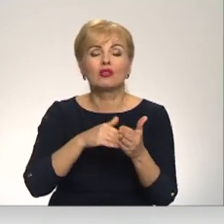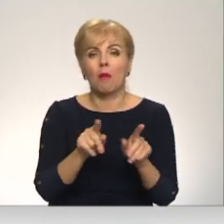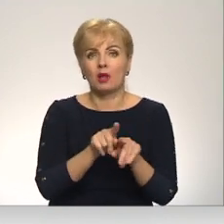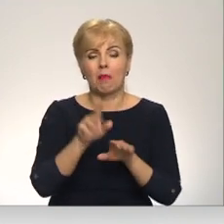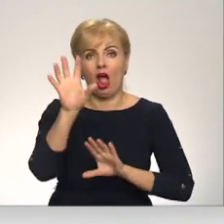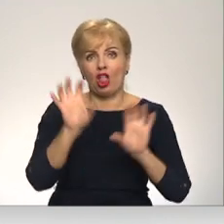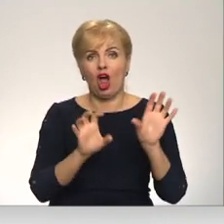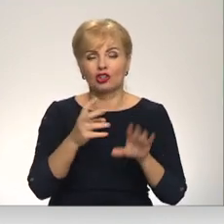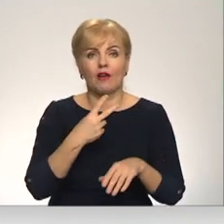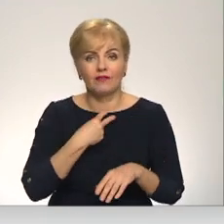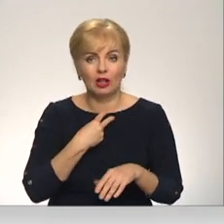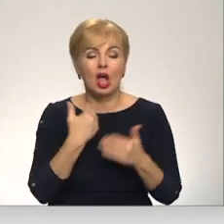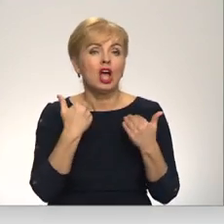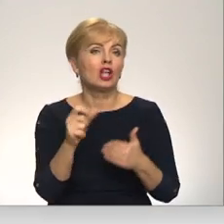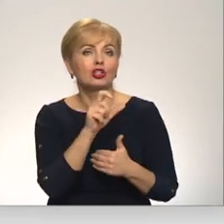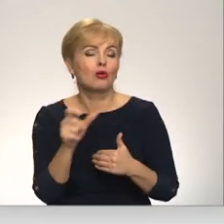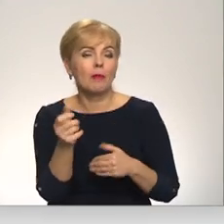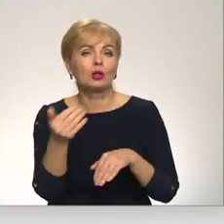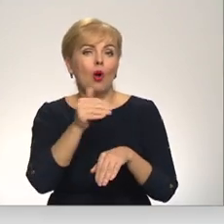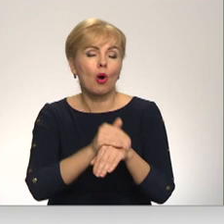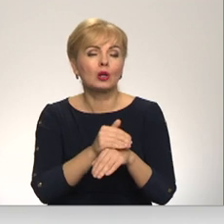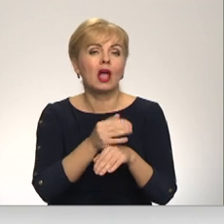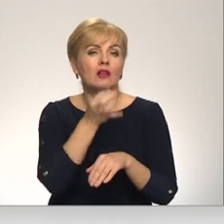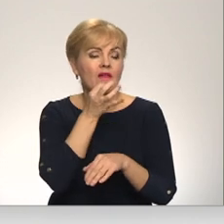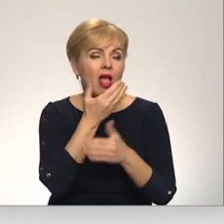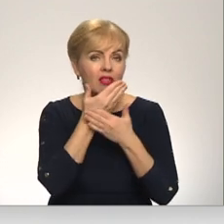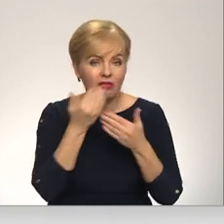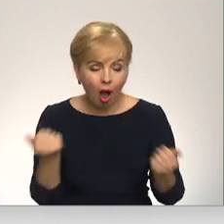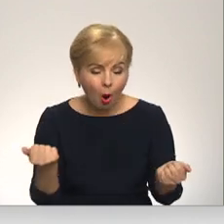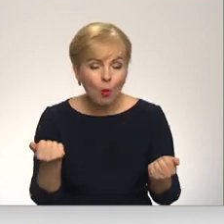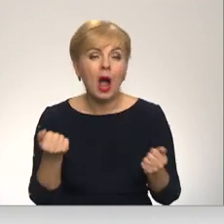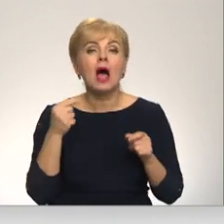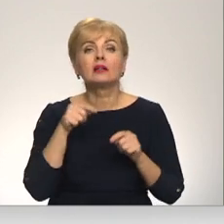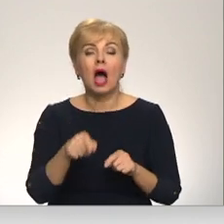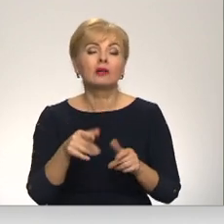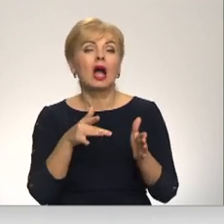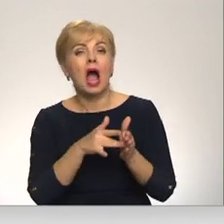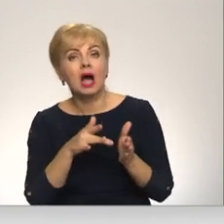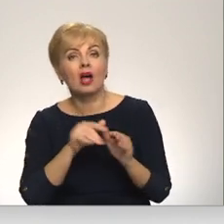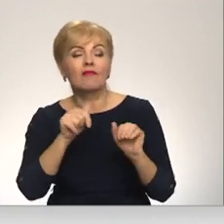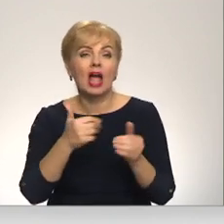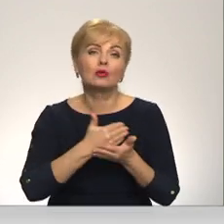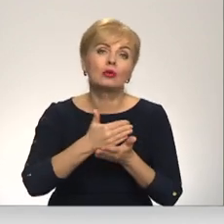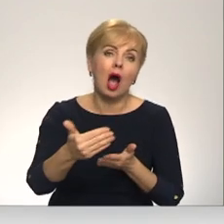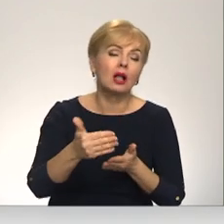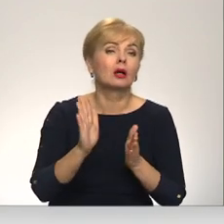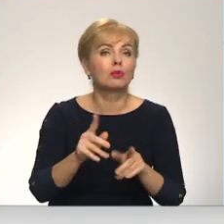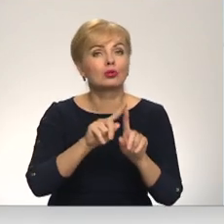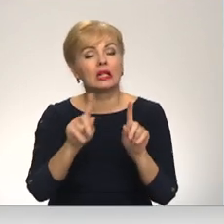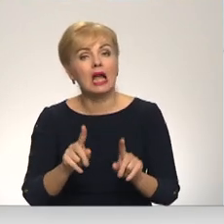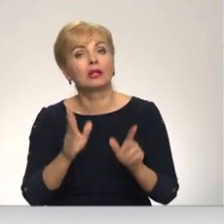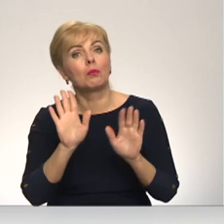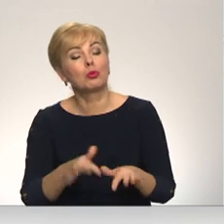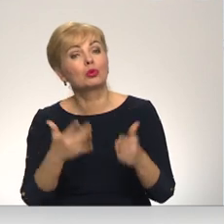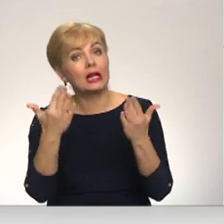lāči. Šobrīd nekāda konkrētība vēl nav, bet tas, kādā veidā tālāk tā lieta ir risināma,